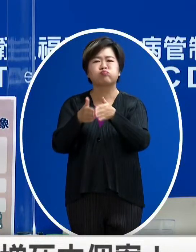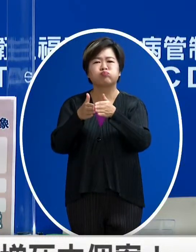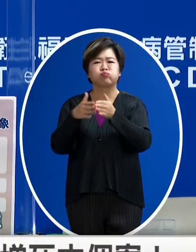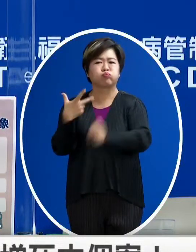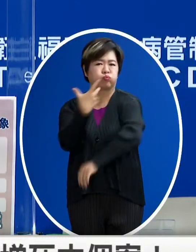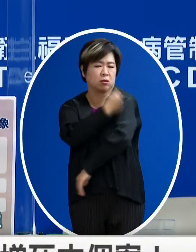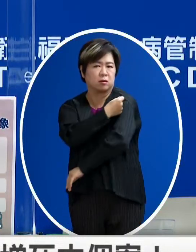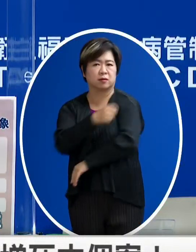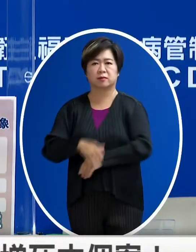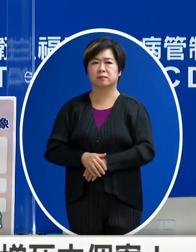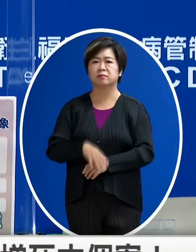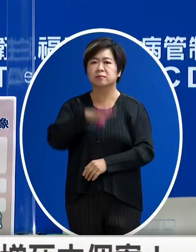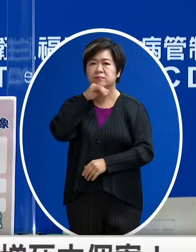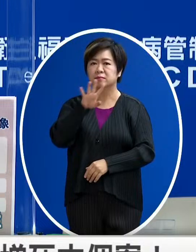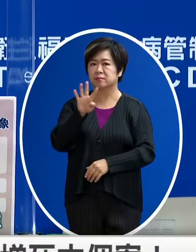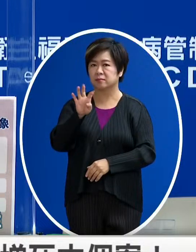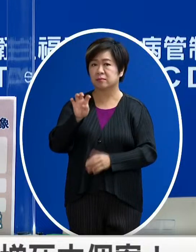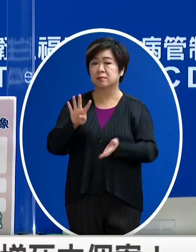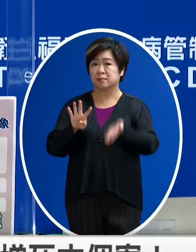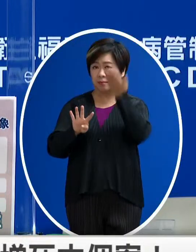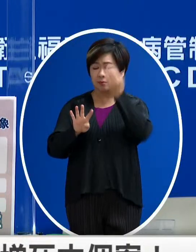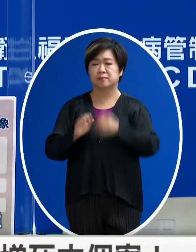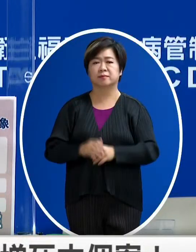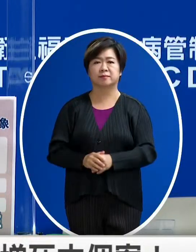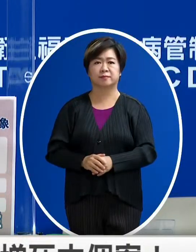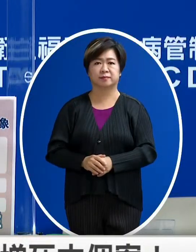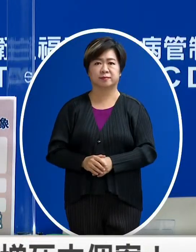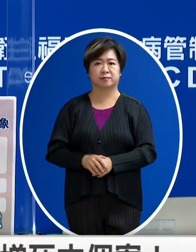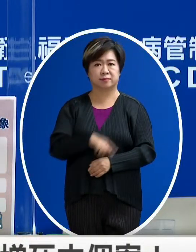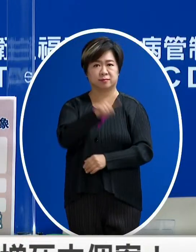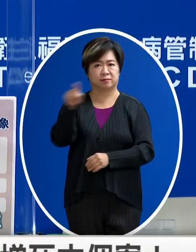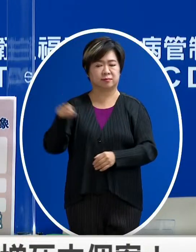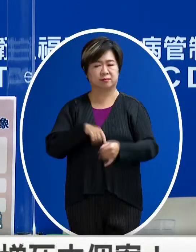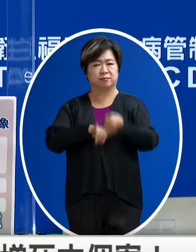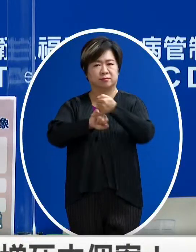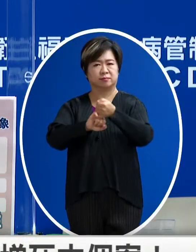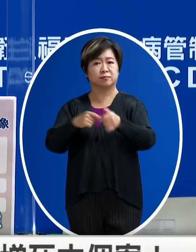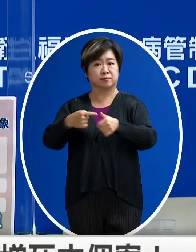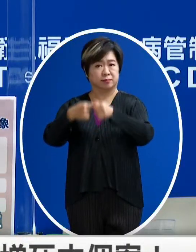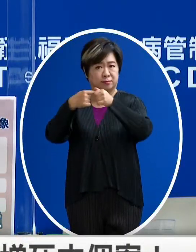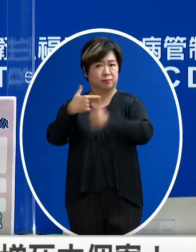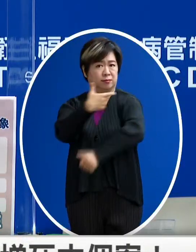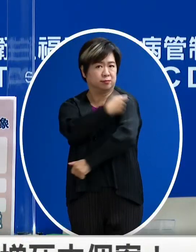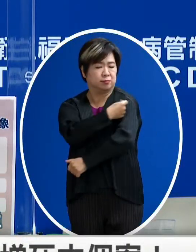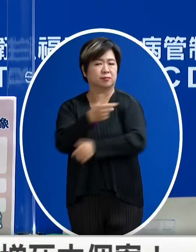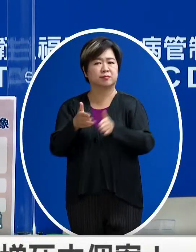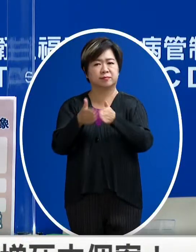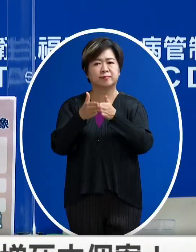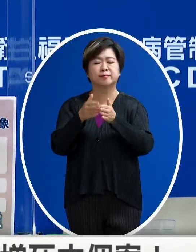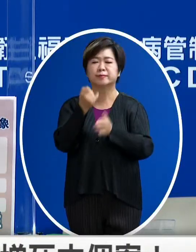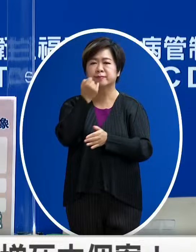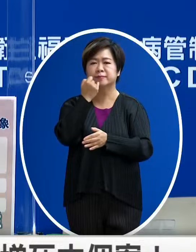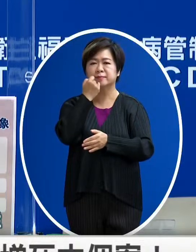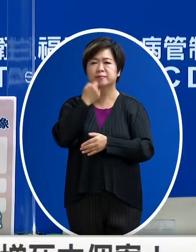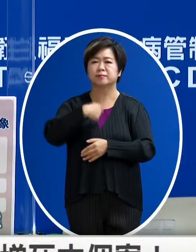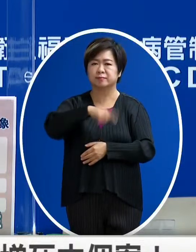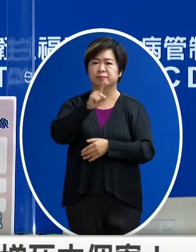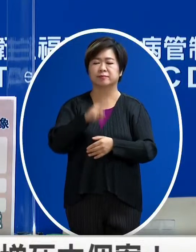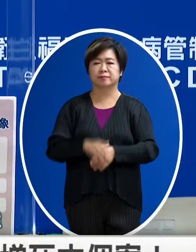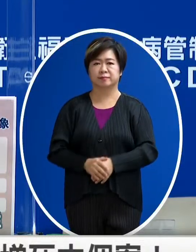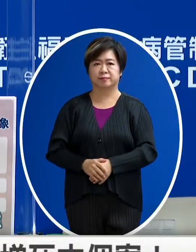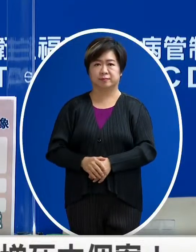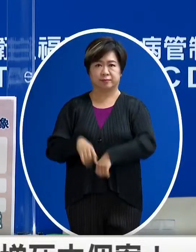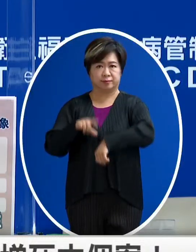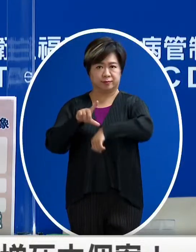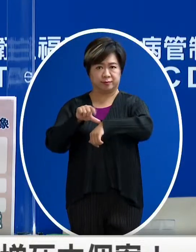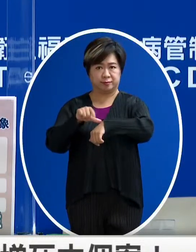的，好，那是44岁以上民众，那的预约第一季的都可以哈。那所以我们预约